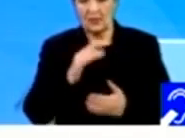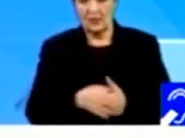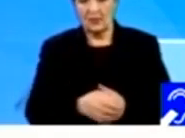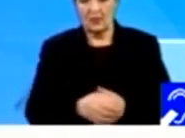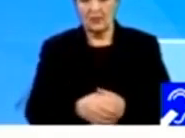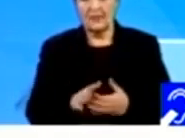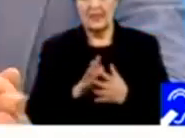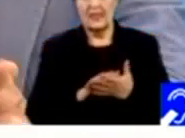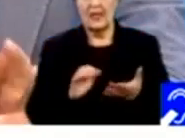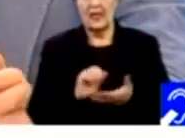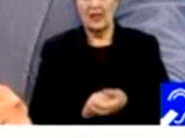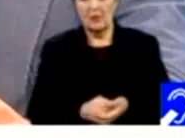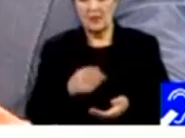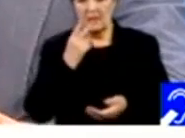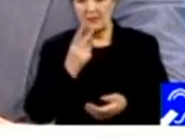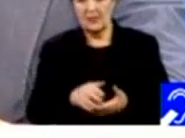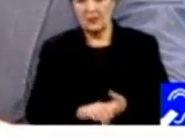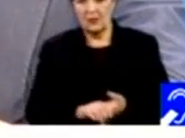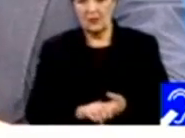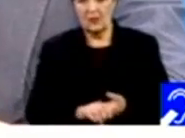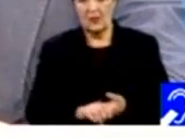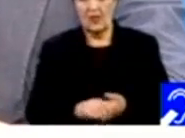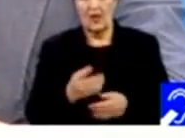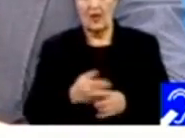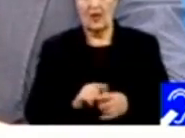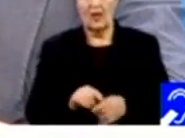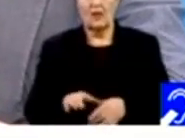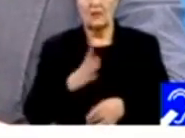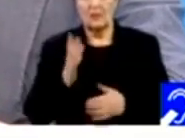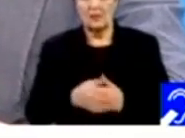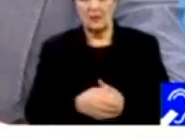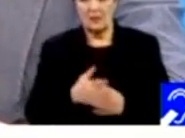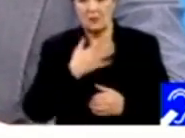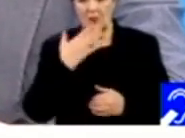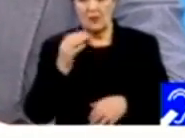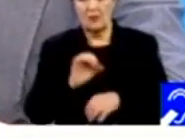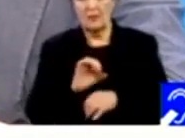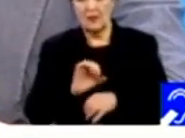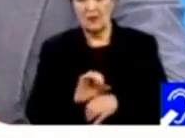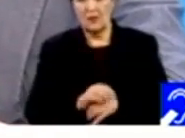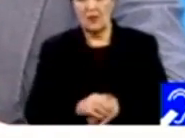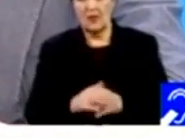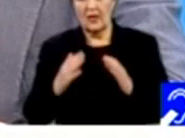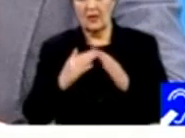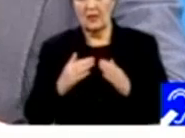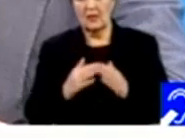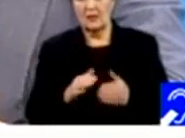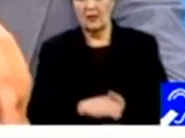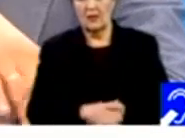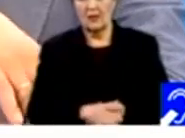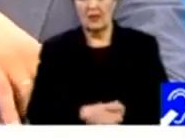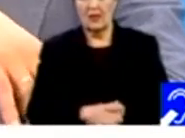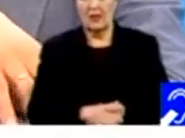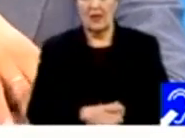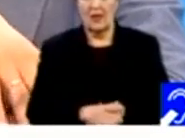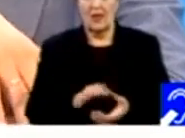se dărâmă. Dacă ați văzut cum iese din balcoanele, care sunt mai frumoase decât multe balcoane a clădirilor din Europa. Vineam cu un